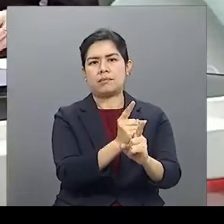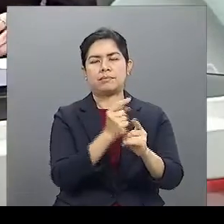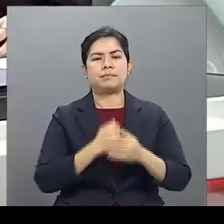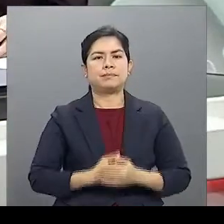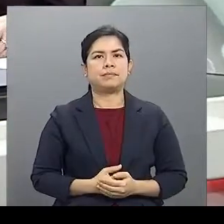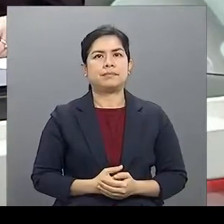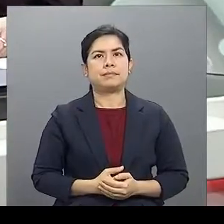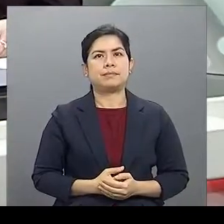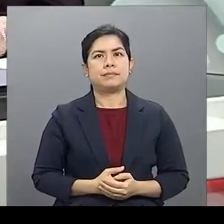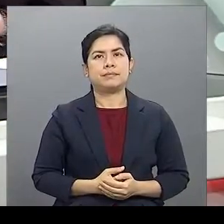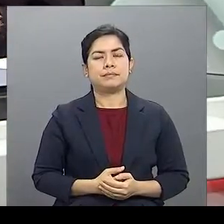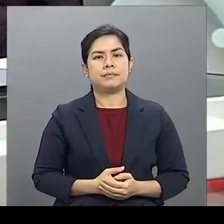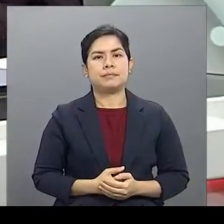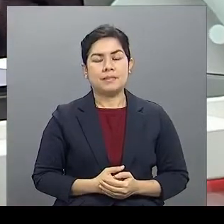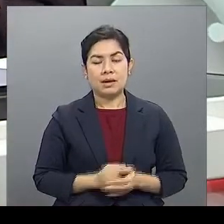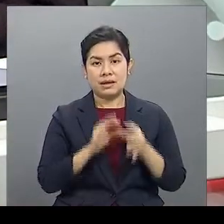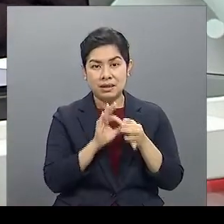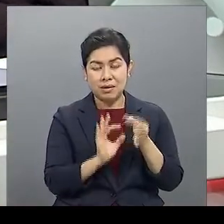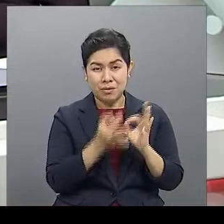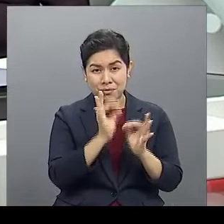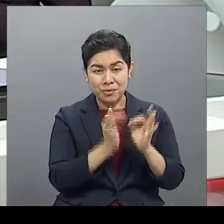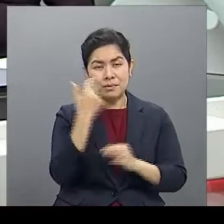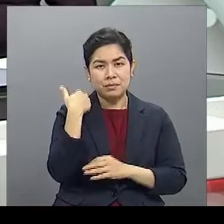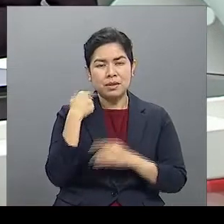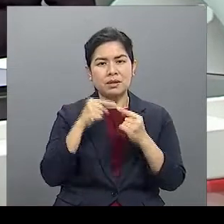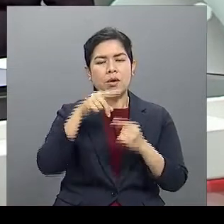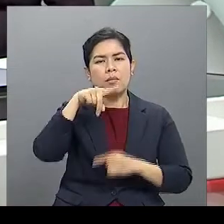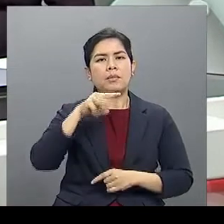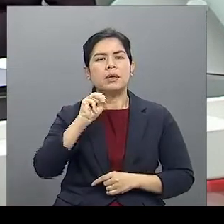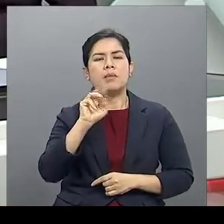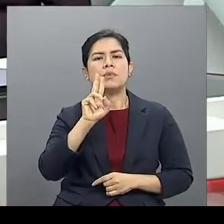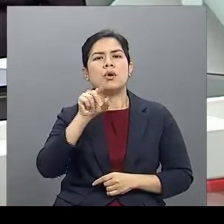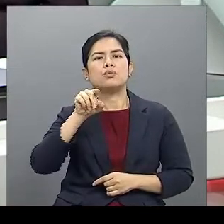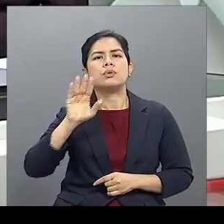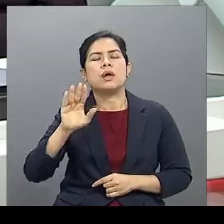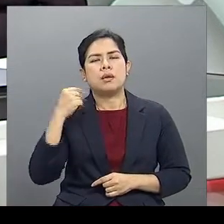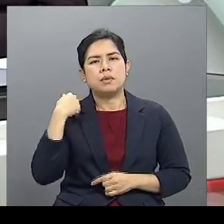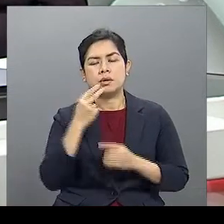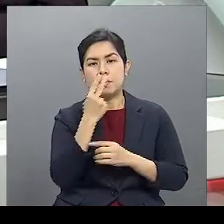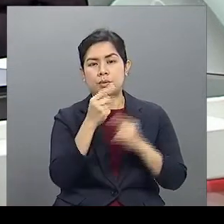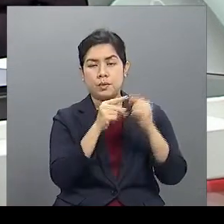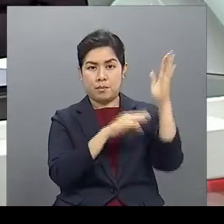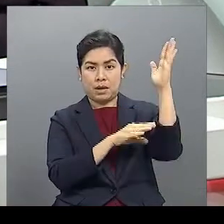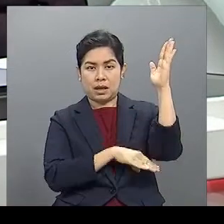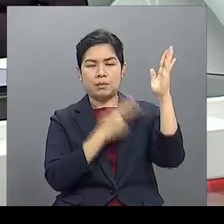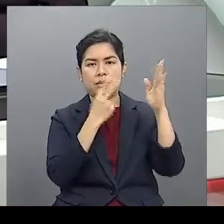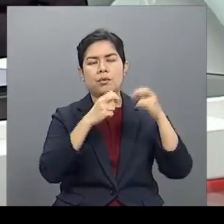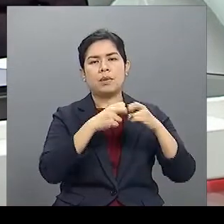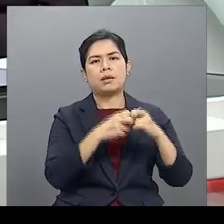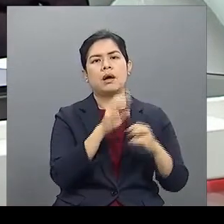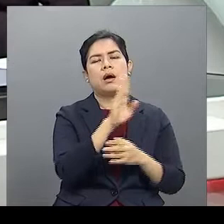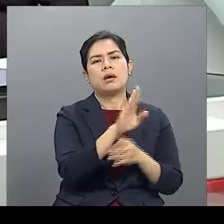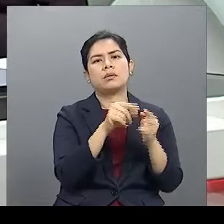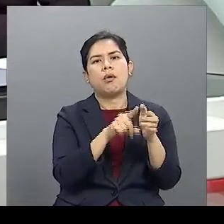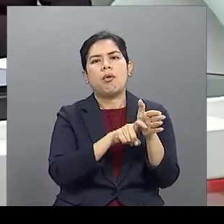นอกเหนือจากฝุ่นควัน PM 2.5 นะคะพาคุณผู้ชมไปพื้นที่ภาคใต้ค่ะไปดูผลกระทบจากสถานการณ์โควิด -19 ในพื้นที่ชายแดนนะ